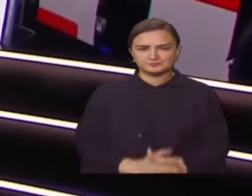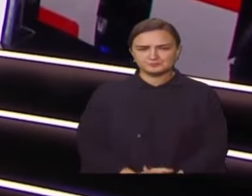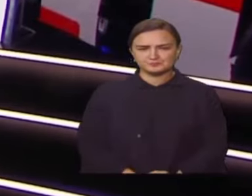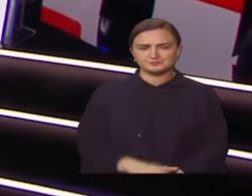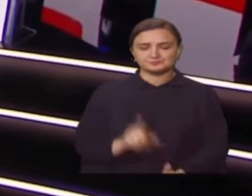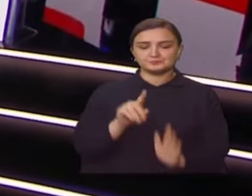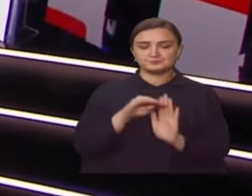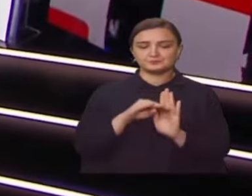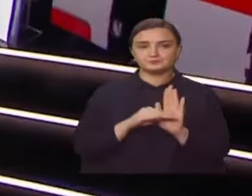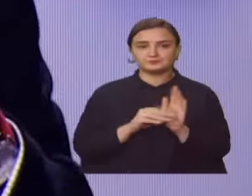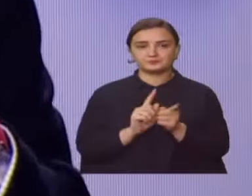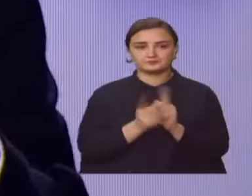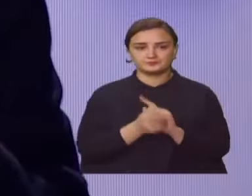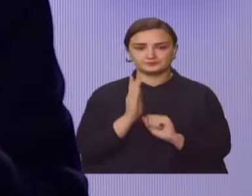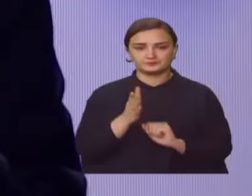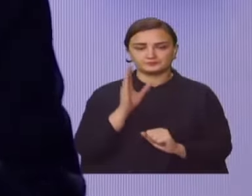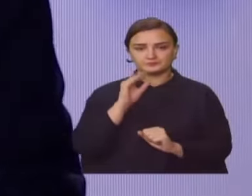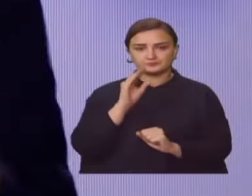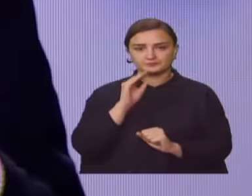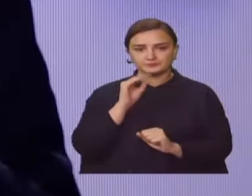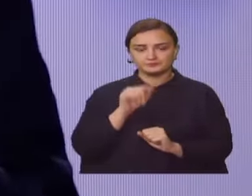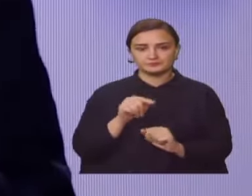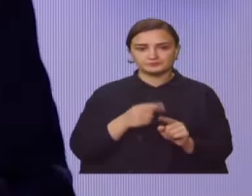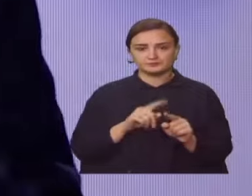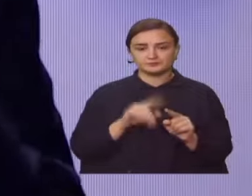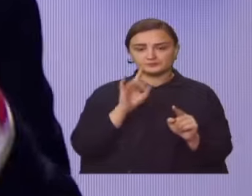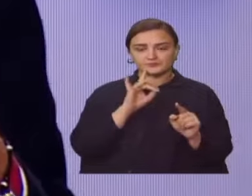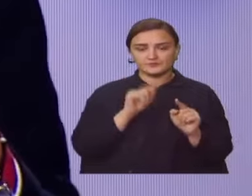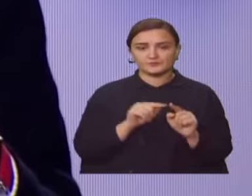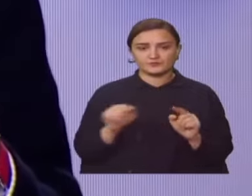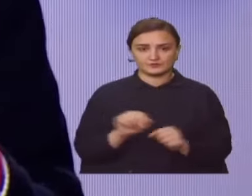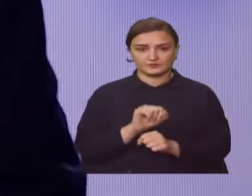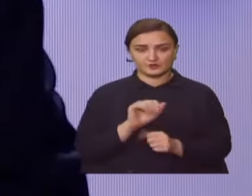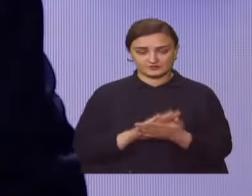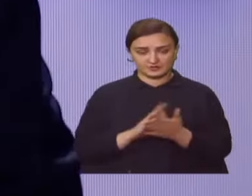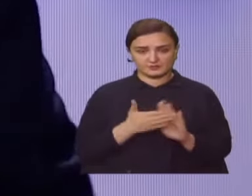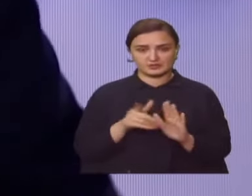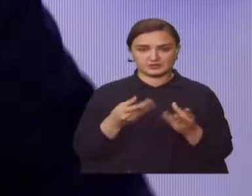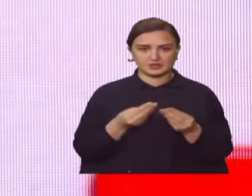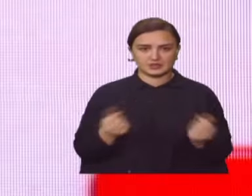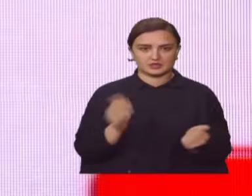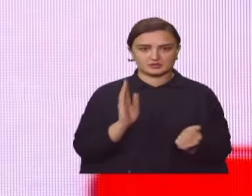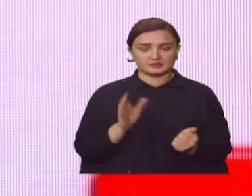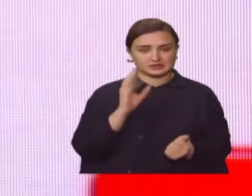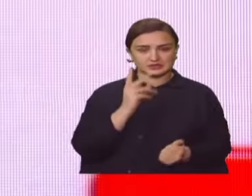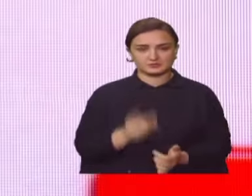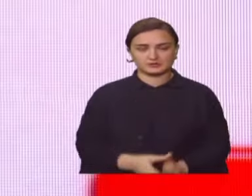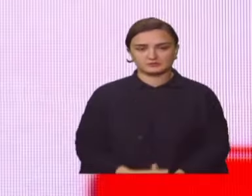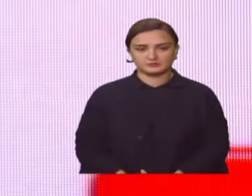რა სისტემურ გარდაქმნას აპირებთ, როდესაც ეს ბუსტი, რომელიც დროებითია, მოდით შევთანხმდეთ, ის გაქრება. ისმენთ ორი